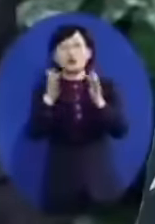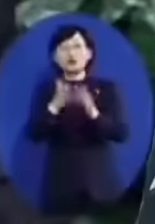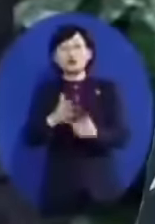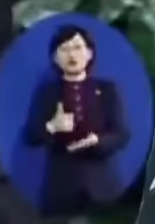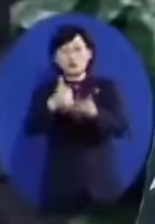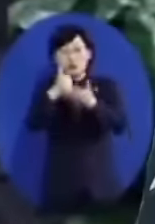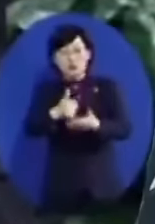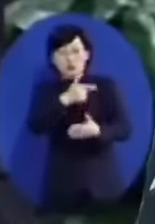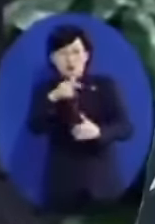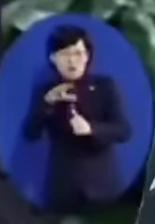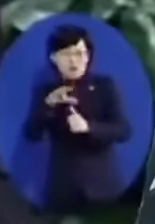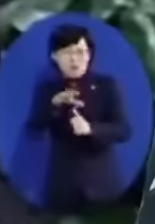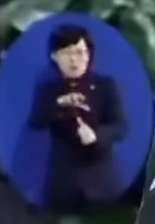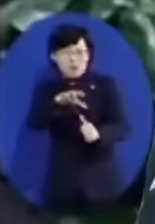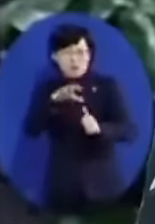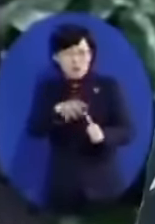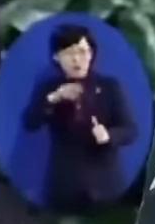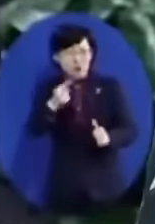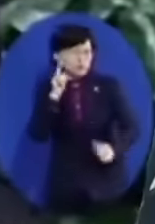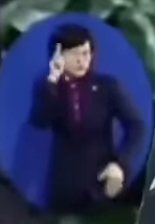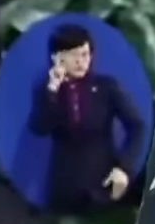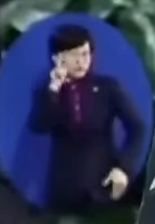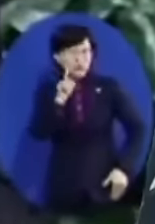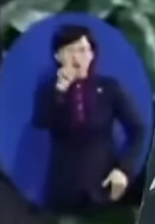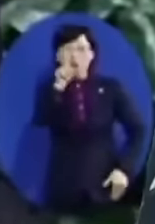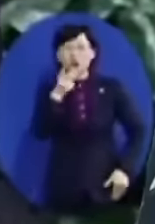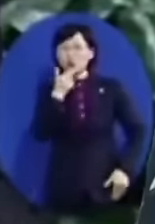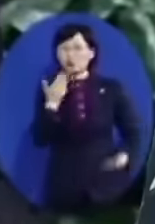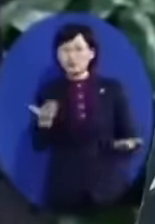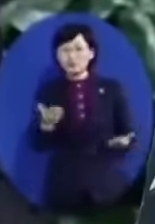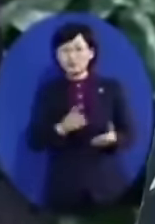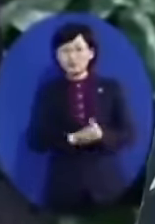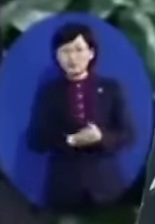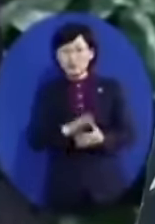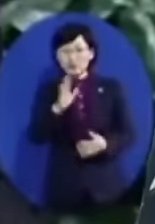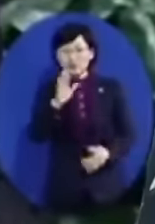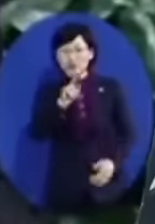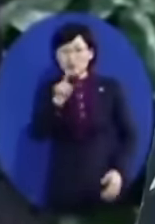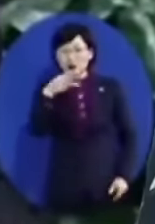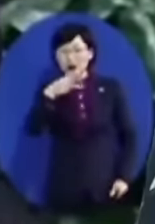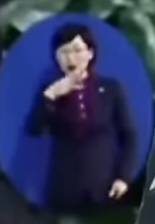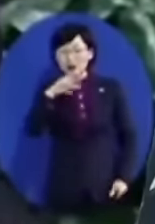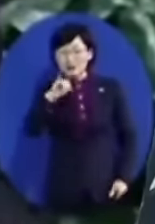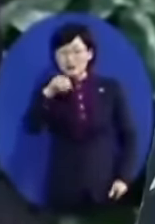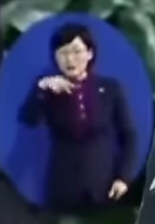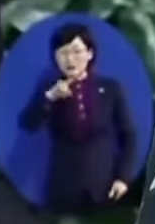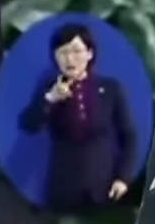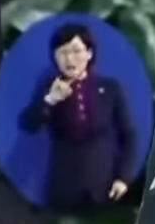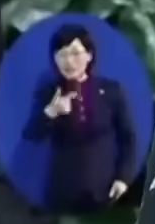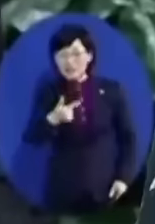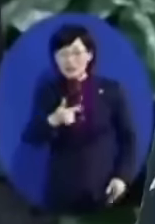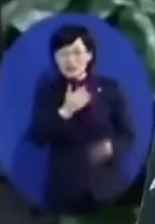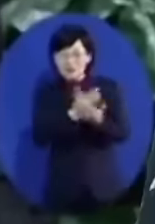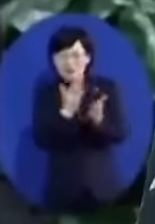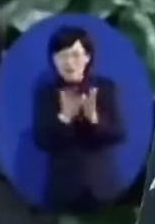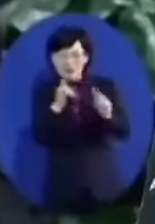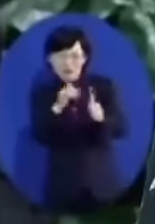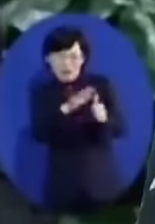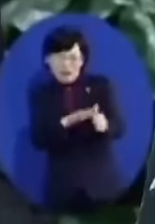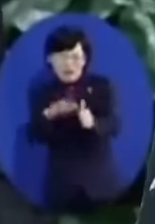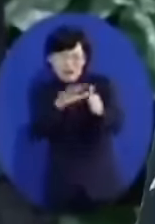그렇게 함정을 받아도 스트레스를 받지 않았었어요. 바리새교인, 사두개교인, 교법사들이 끊임없이